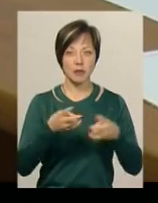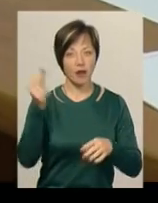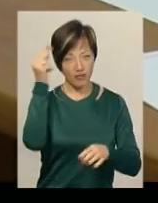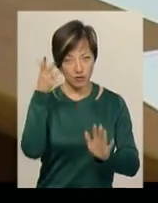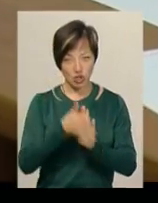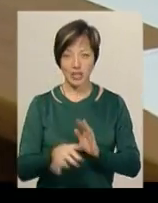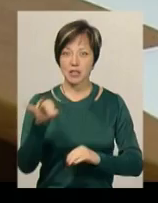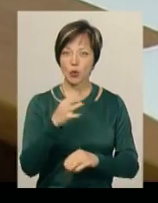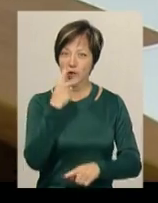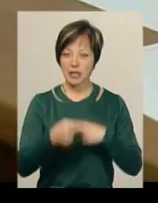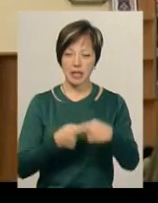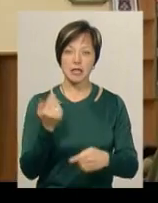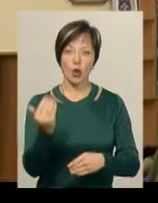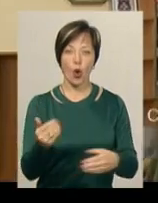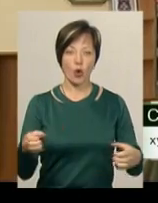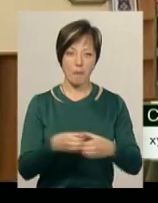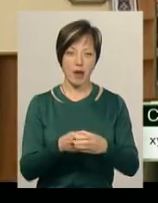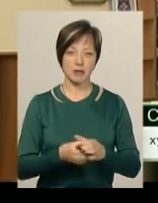вивчити історію і традиції громади. В